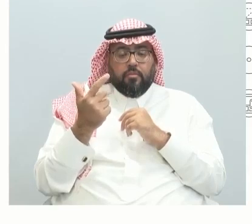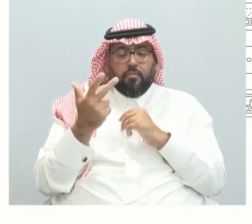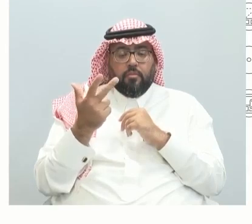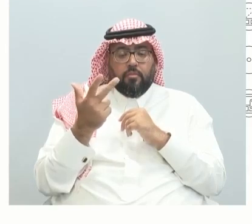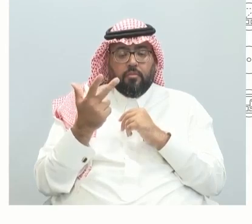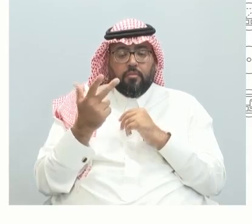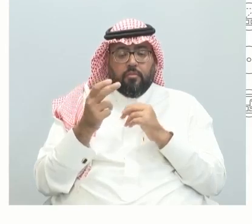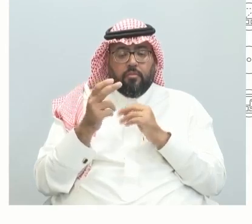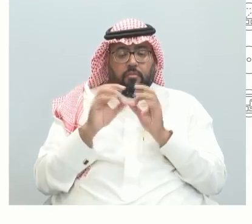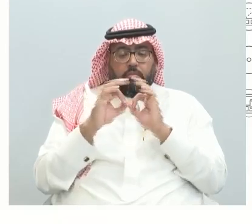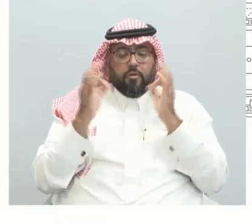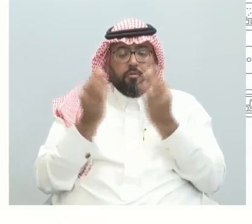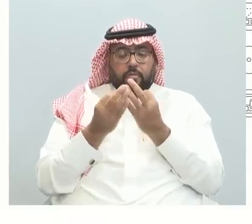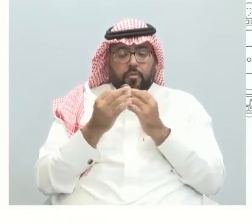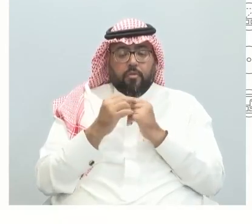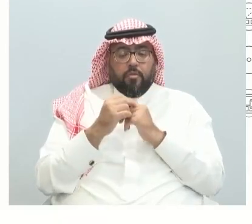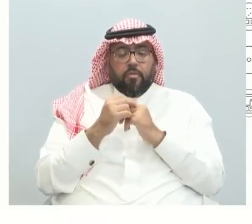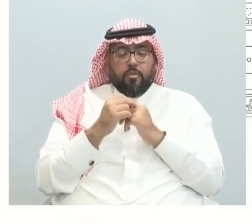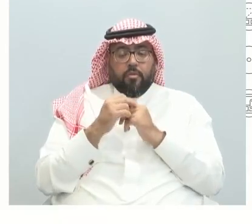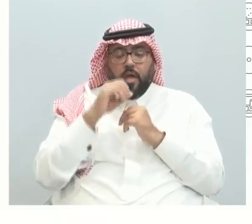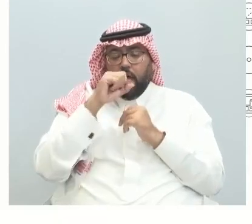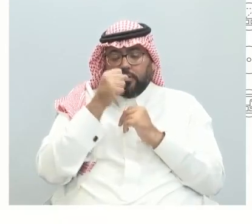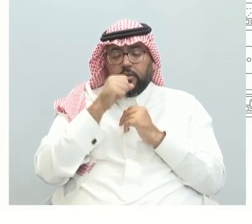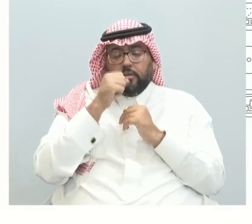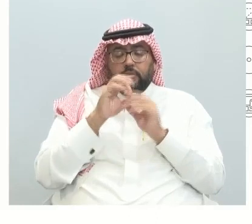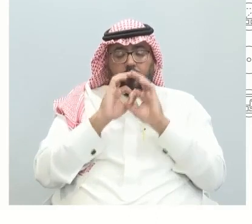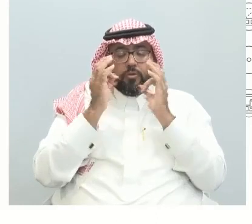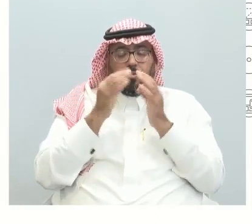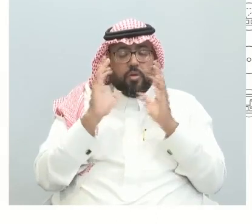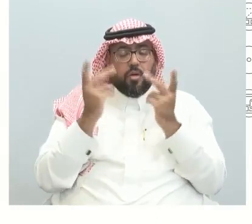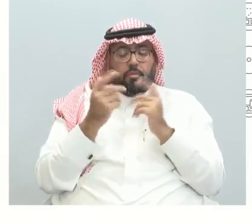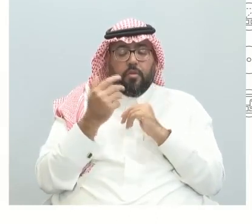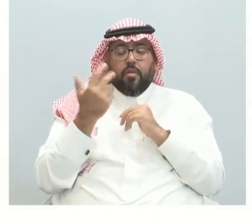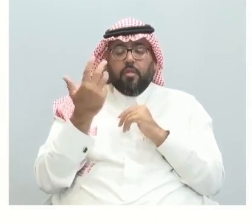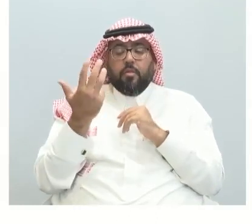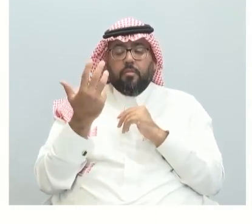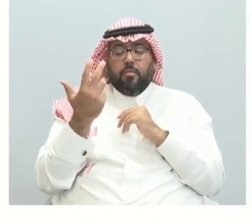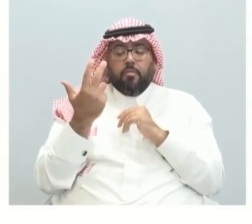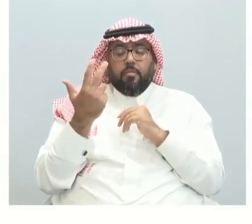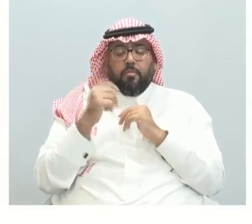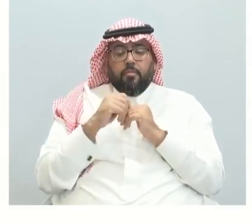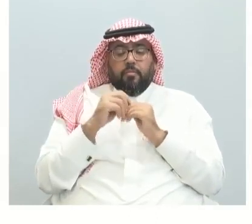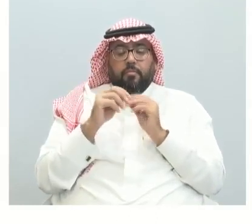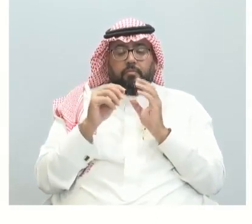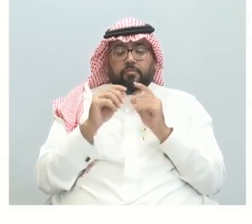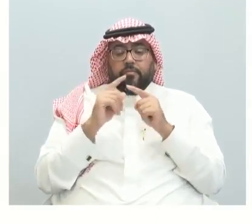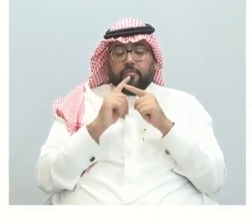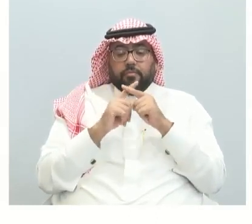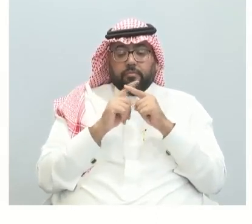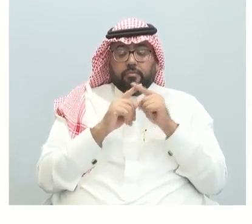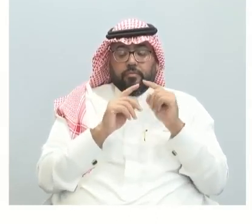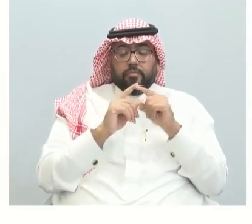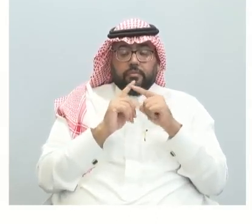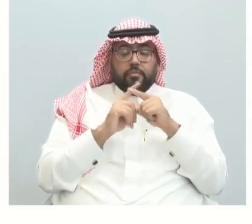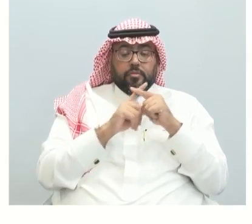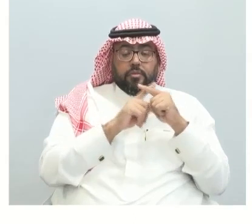ثمانيه اذا المجموع الجزرات لدي كم ثمانيه سوف اضع علامه اكس على كم